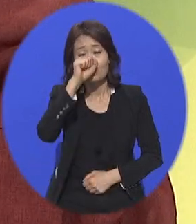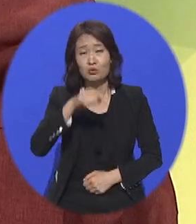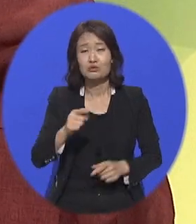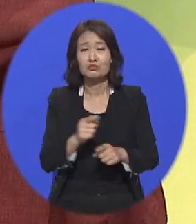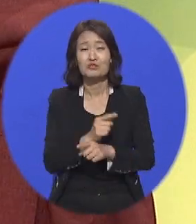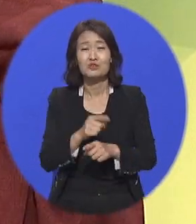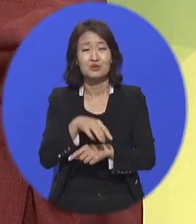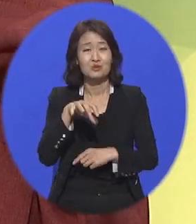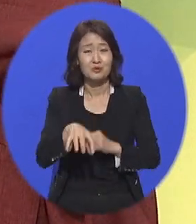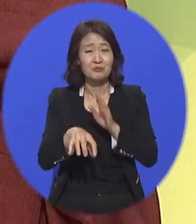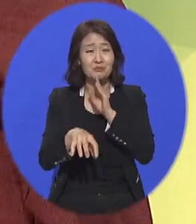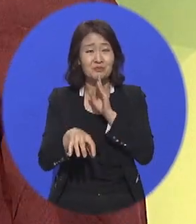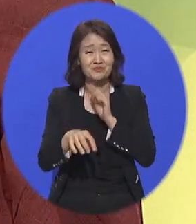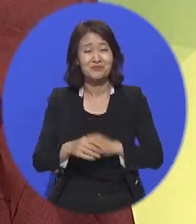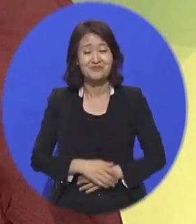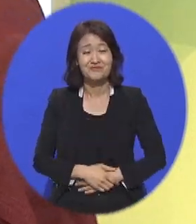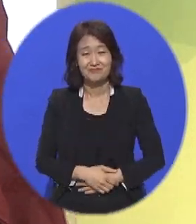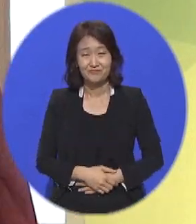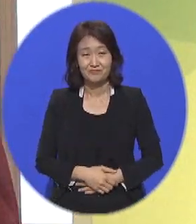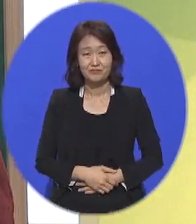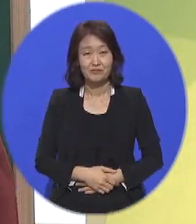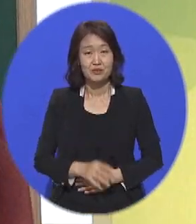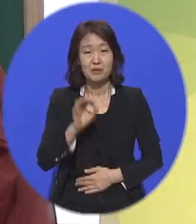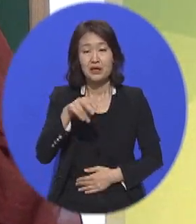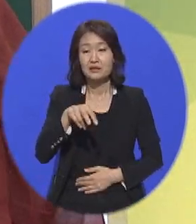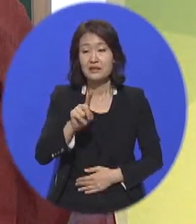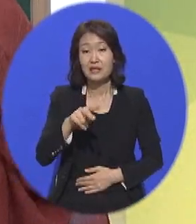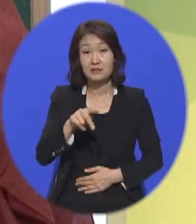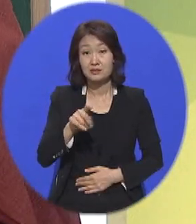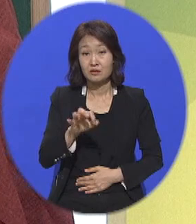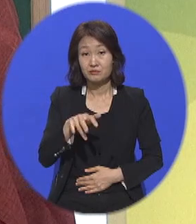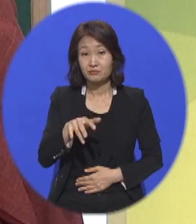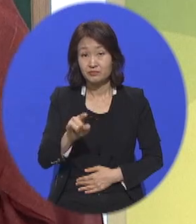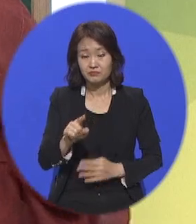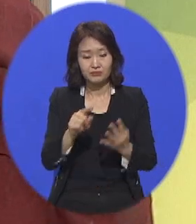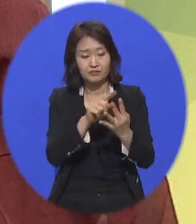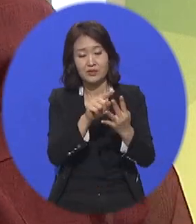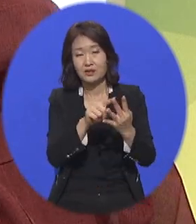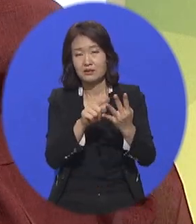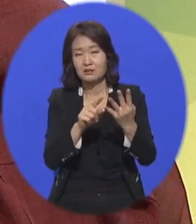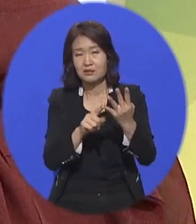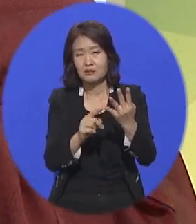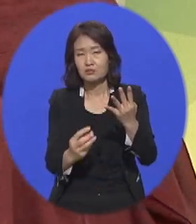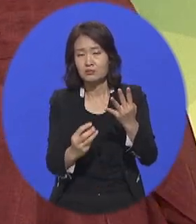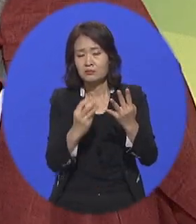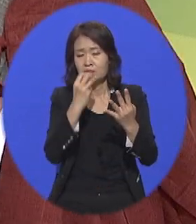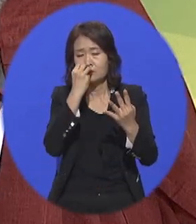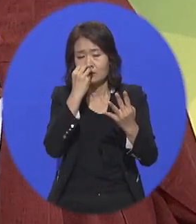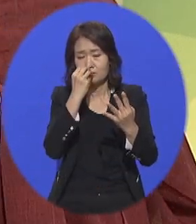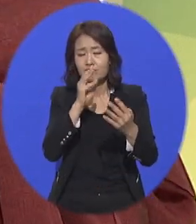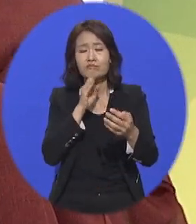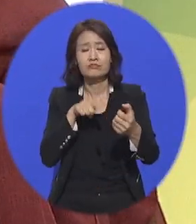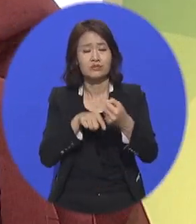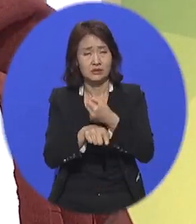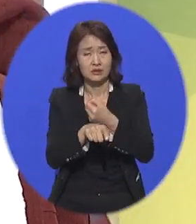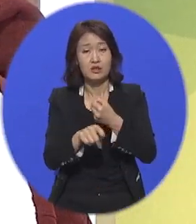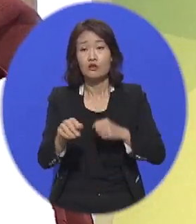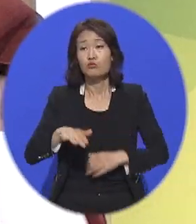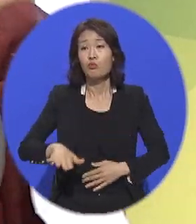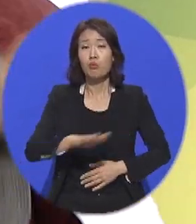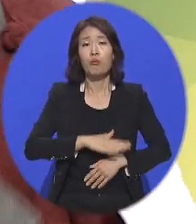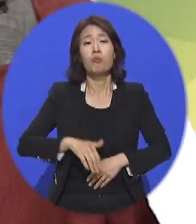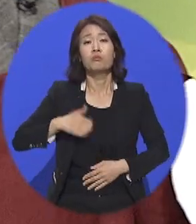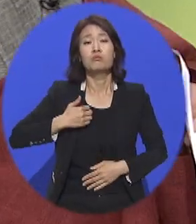장소네. 슬로우로 이렇게 됩니다. 자, 이 사성제 네 가지 성스러운 진리가 있다. 이것을 모르기 때문에 우리는